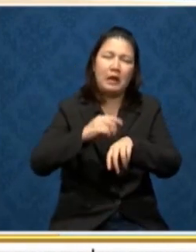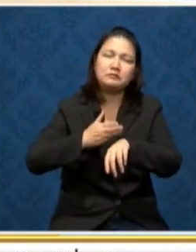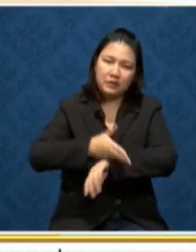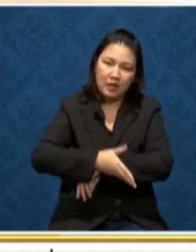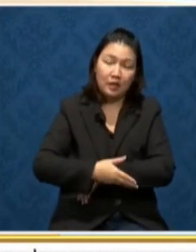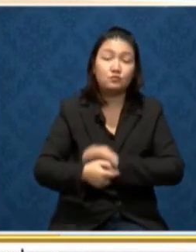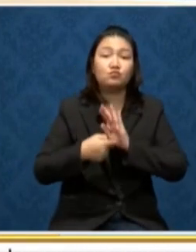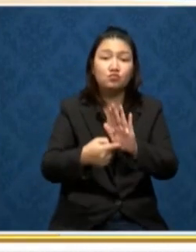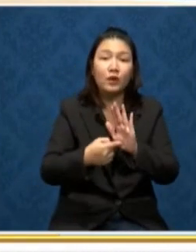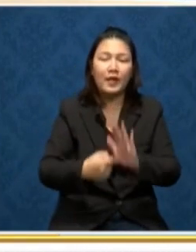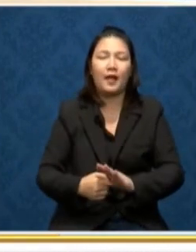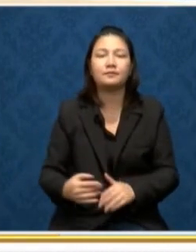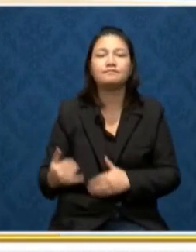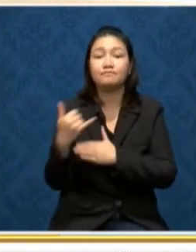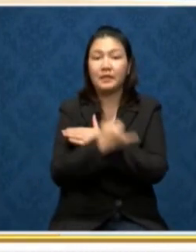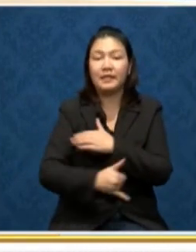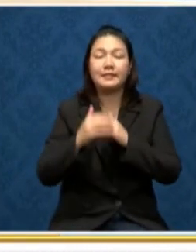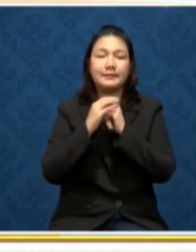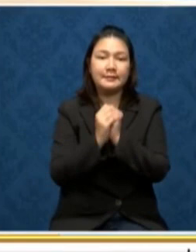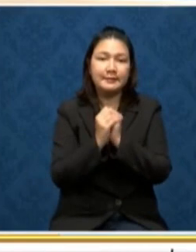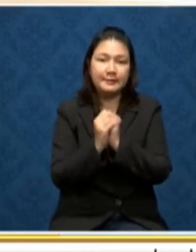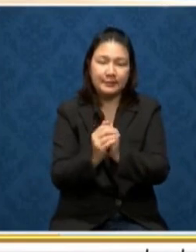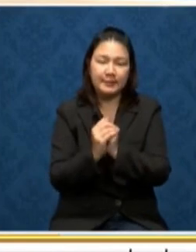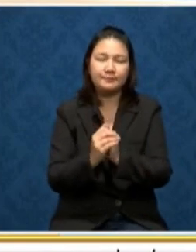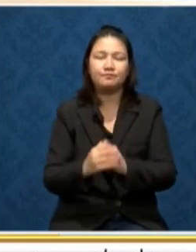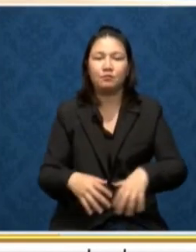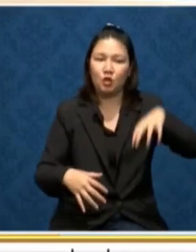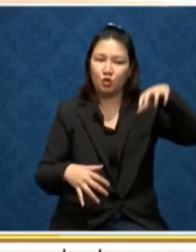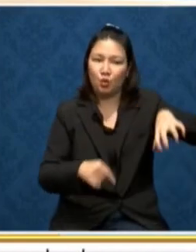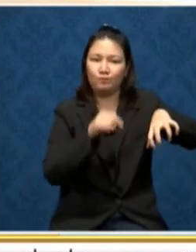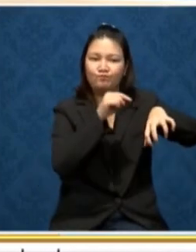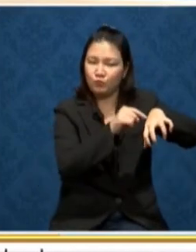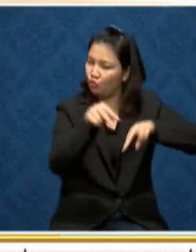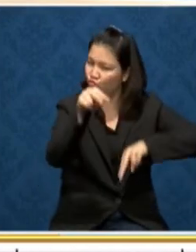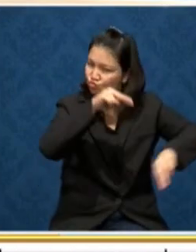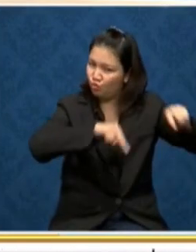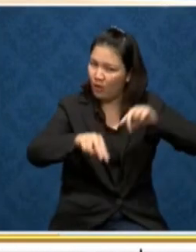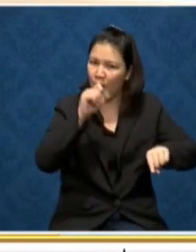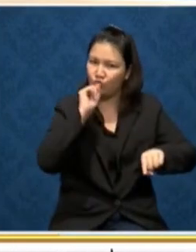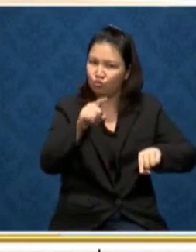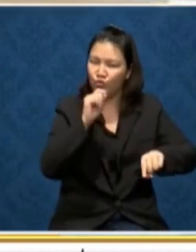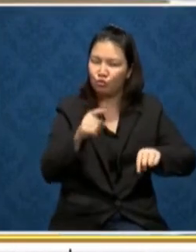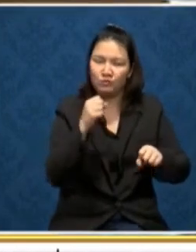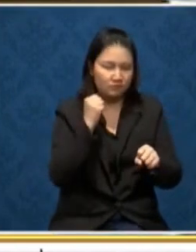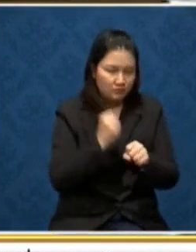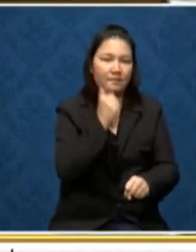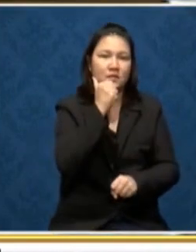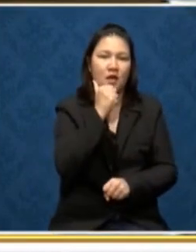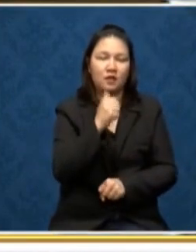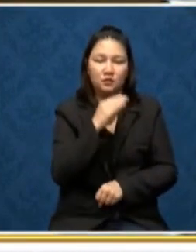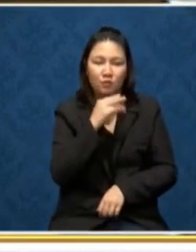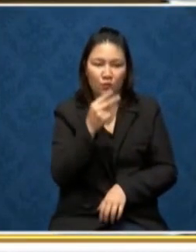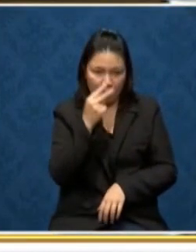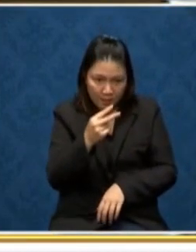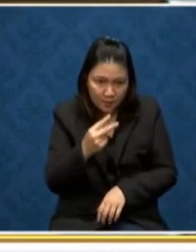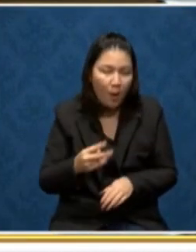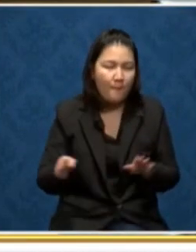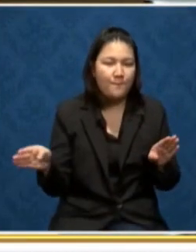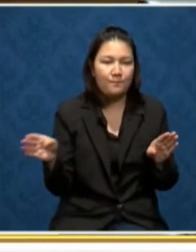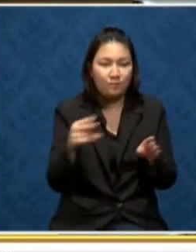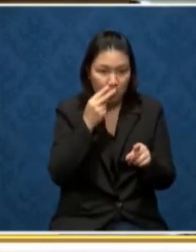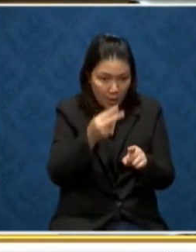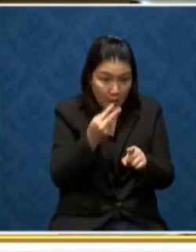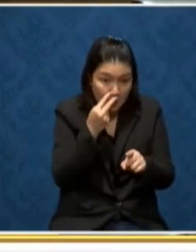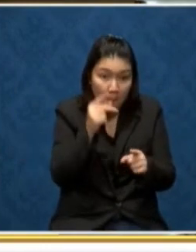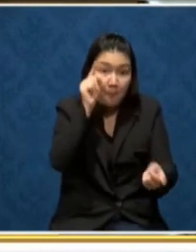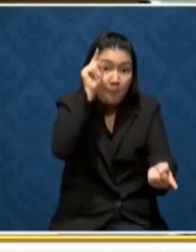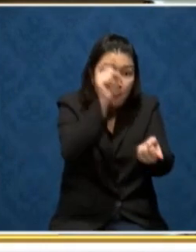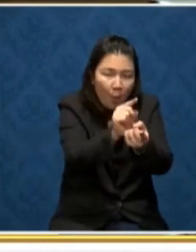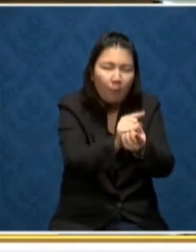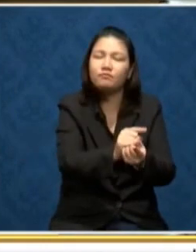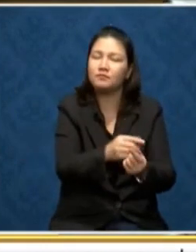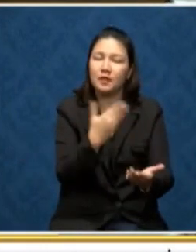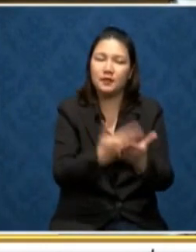test